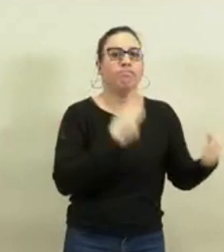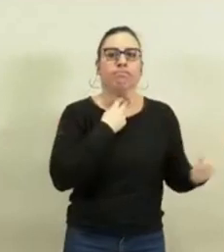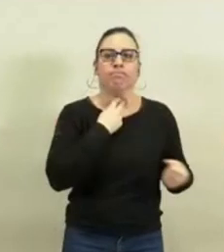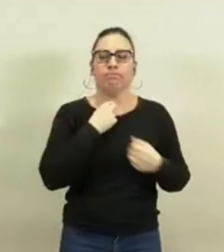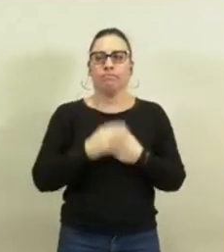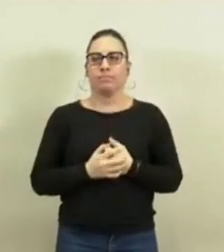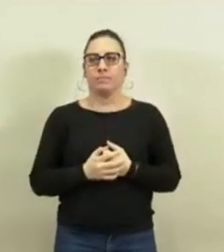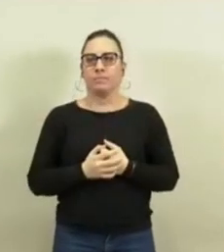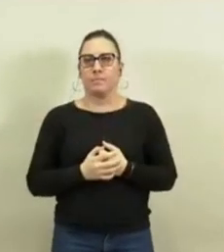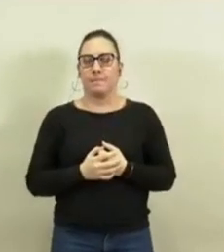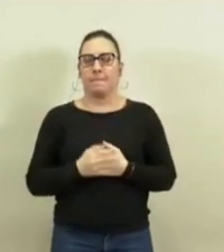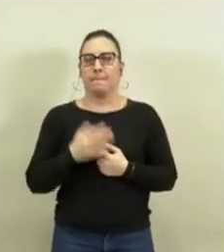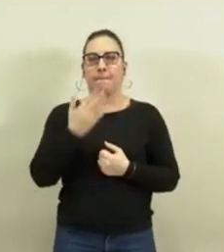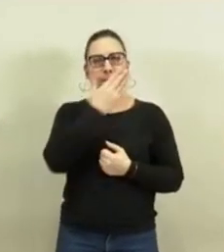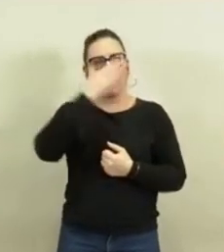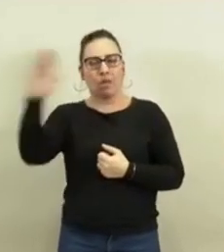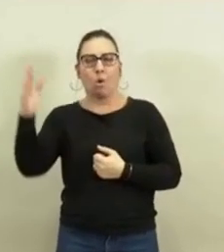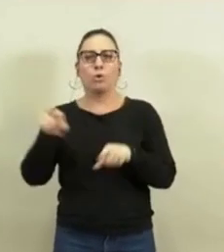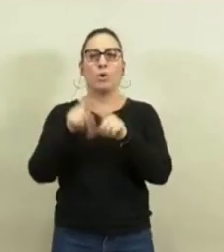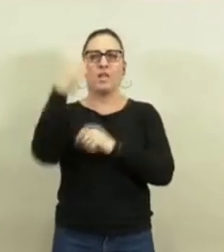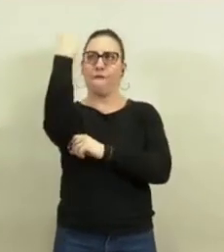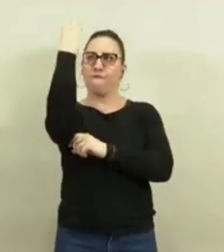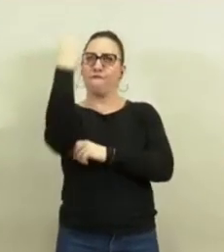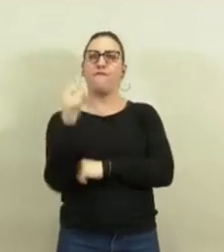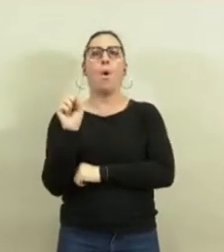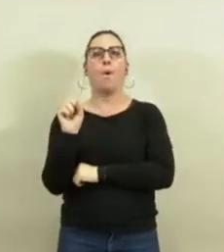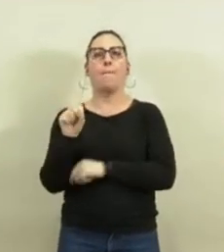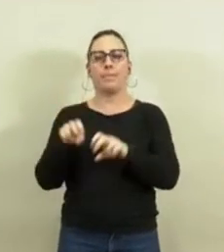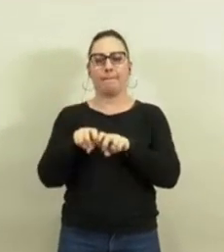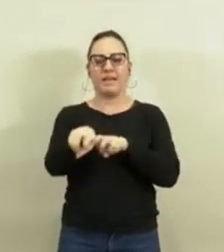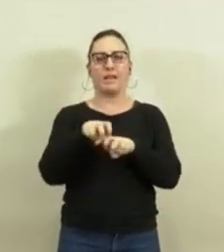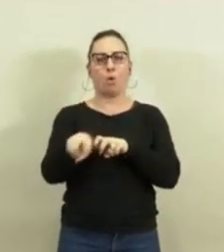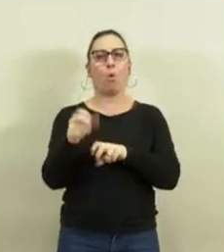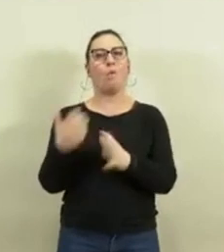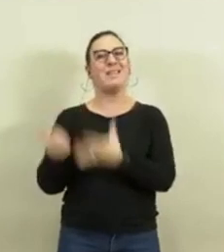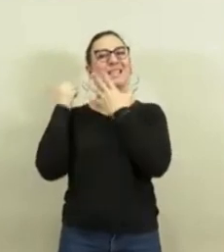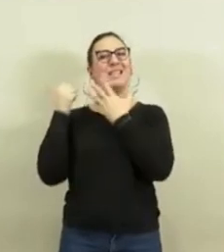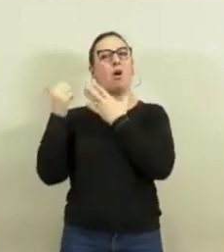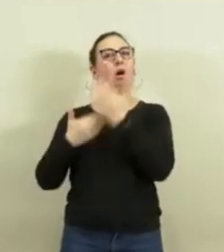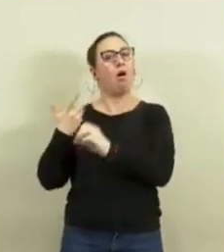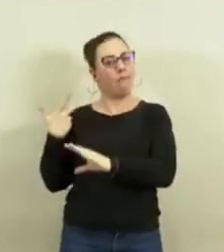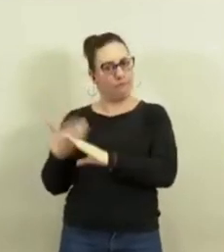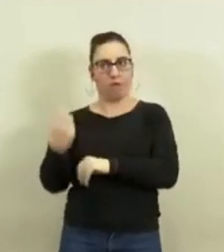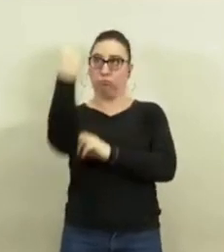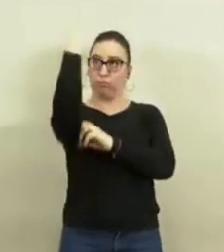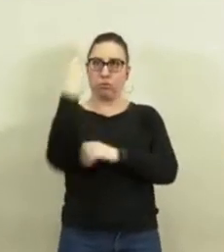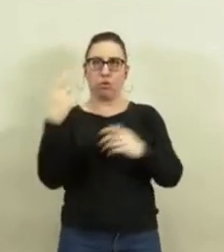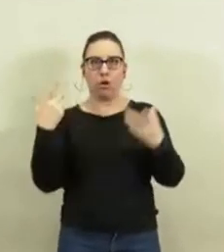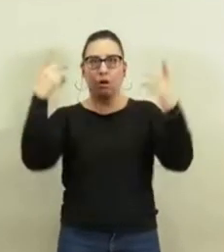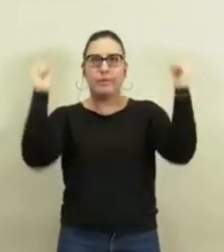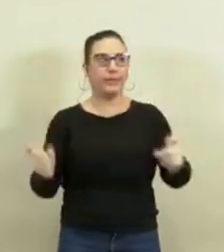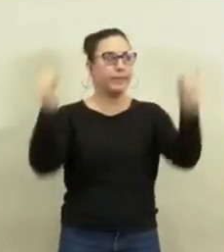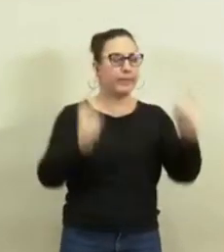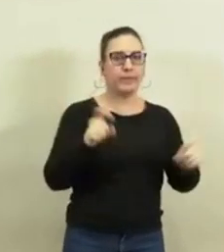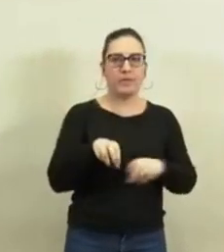non plus sur la disparition des feux de traversée piétons que vous aviez impulsés lors du précédent mandat, ce qui rend très difficile la